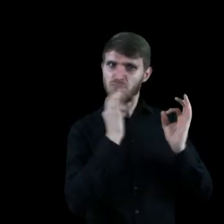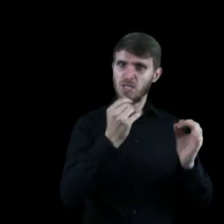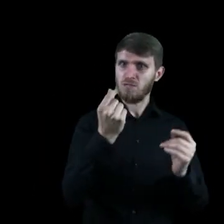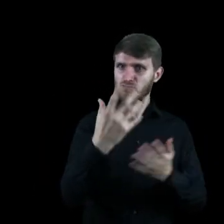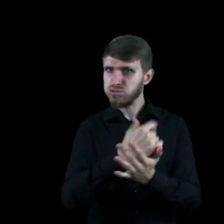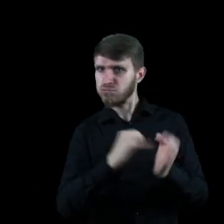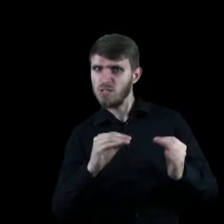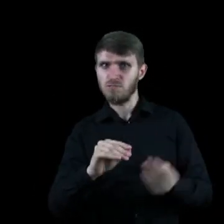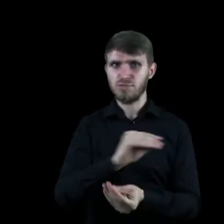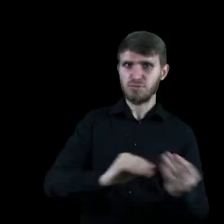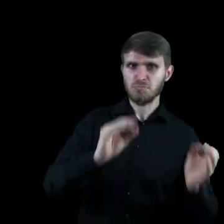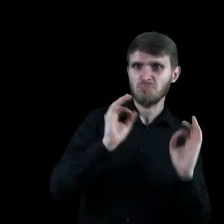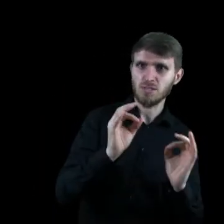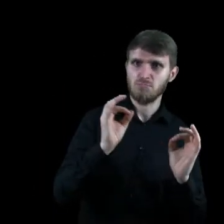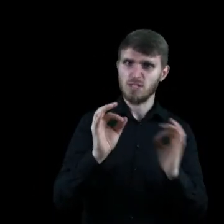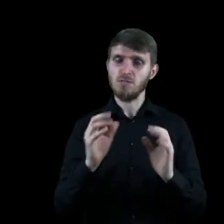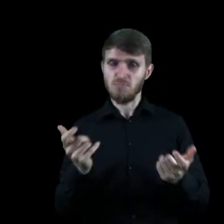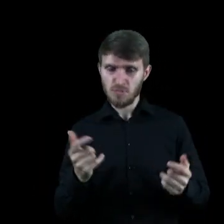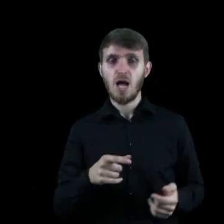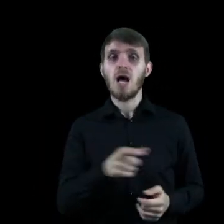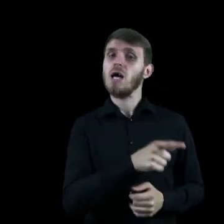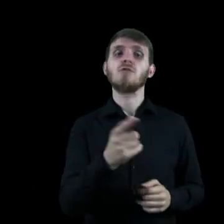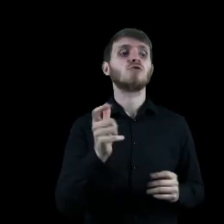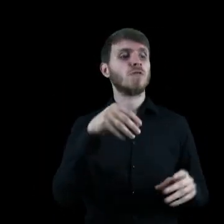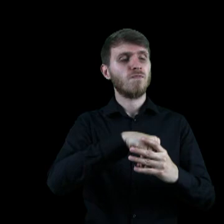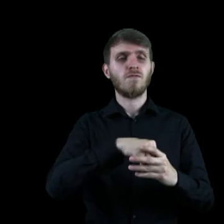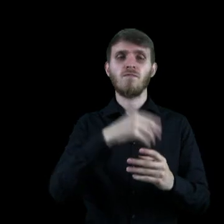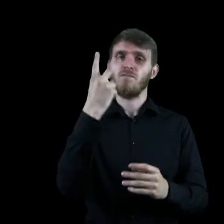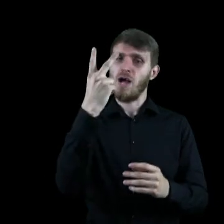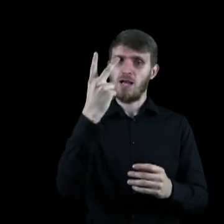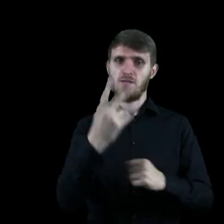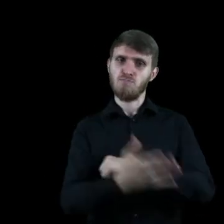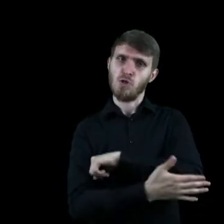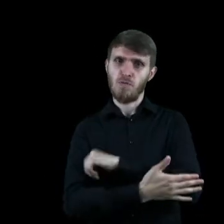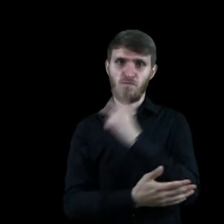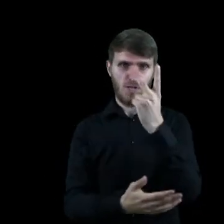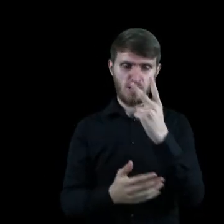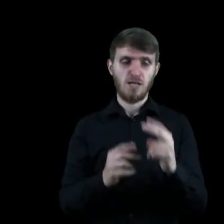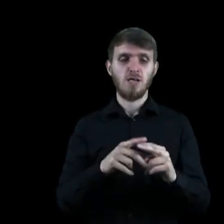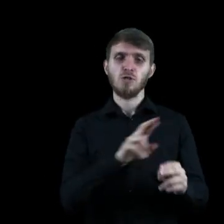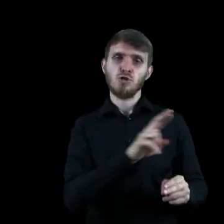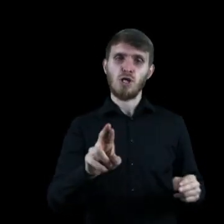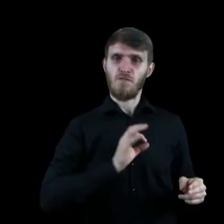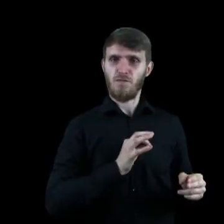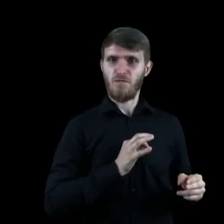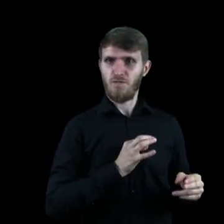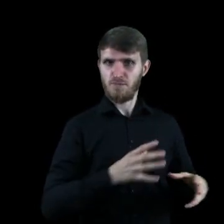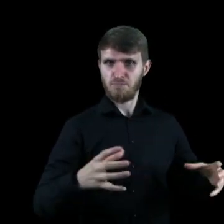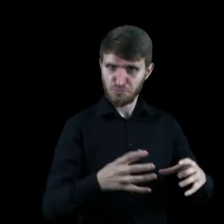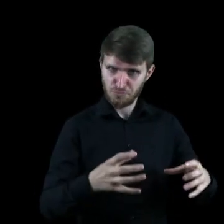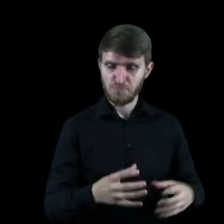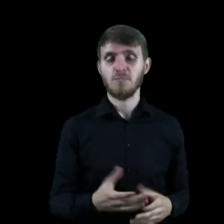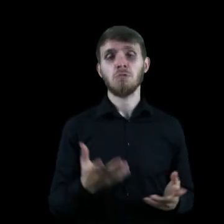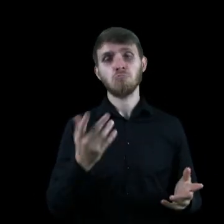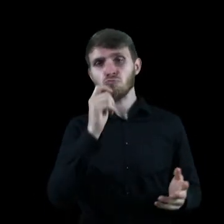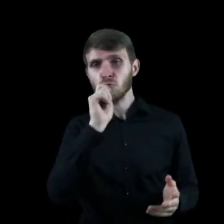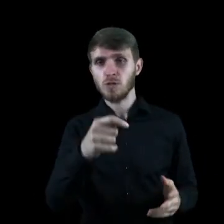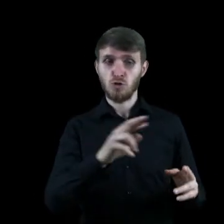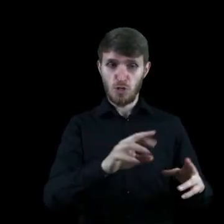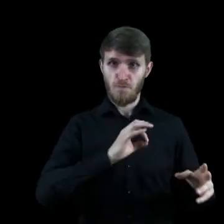jego finanse. I bilans składa się z dwóch elementów, z dwóch podstawowych elementów. Składa się z aktywów.